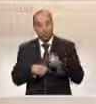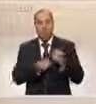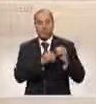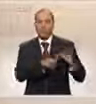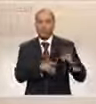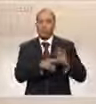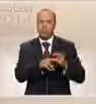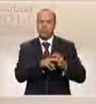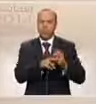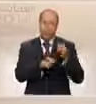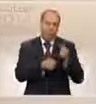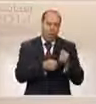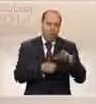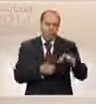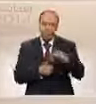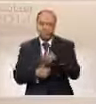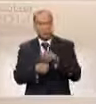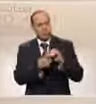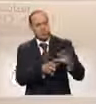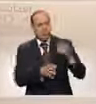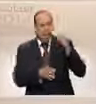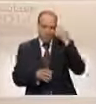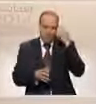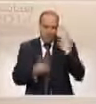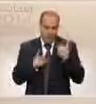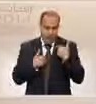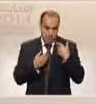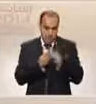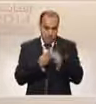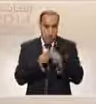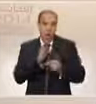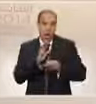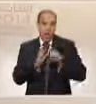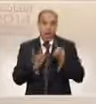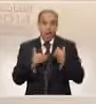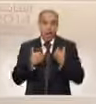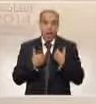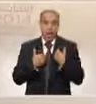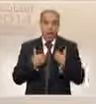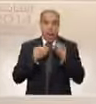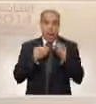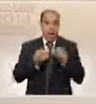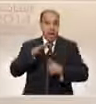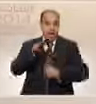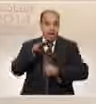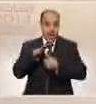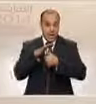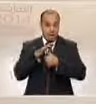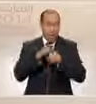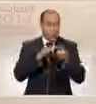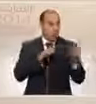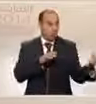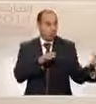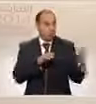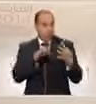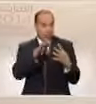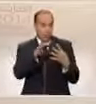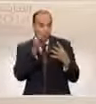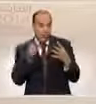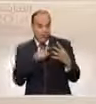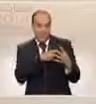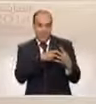ومن الاحياء المهمشه ولا ولاول مره نريد رئيس قادم من الشعب الى